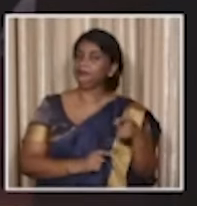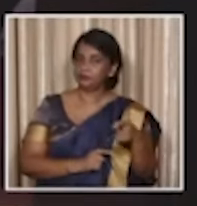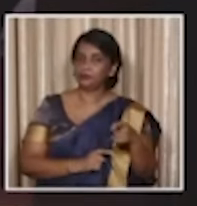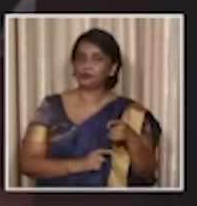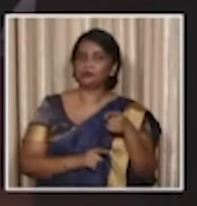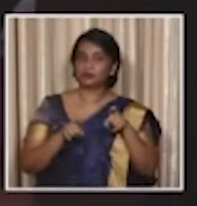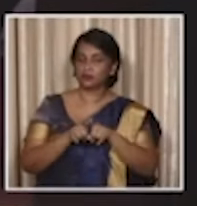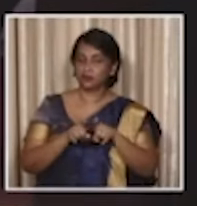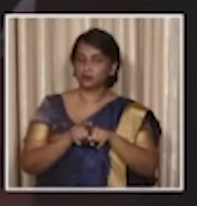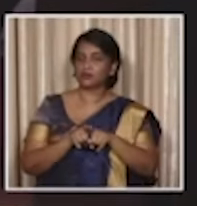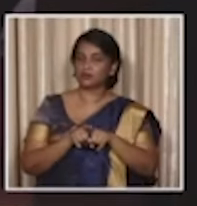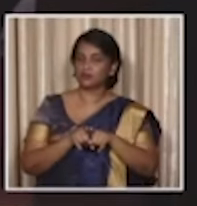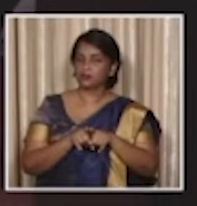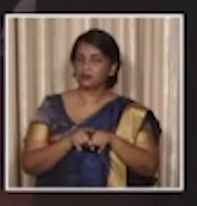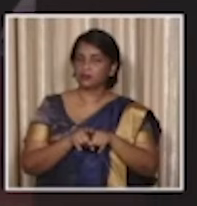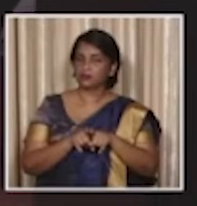ටැරිෆ් රේට් එක